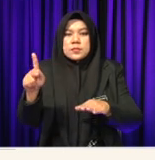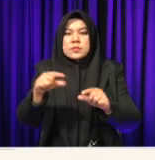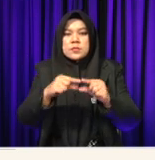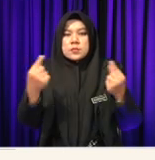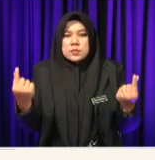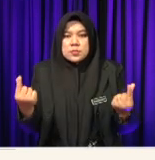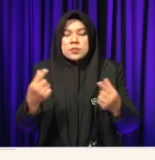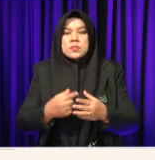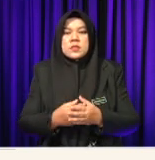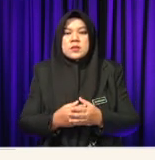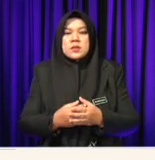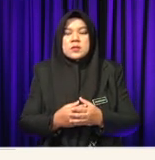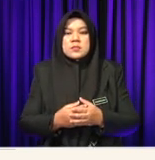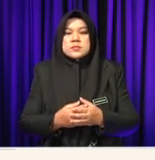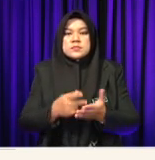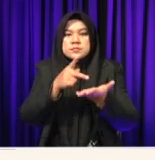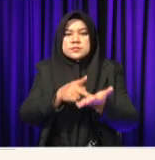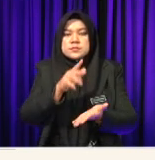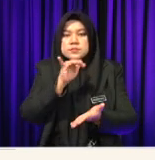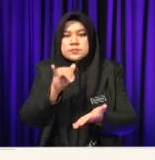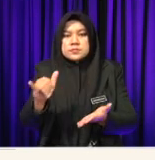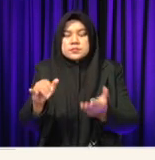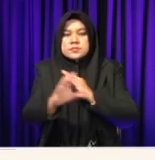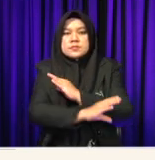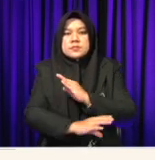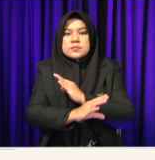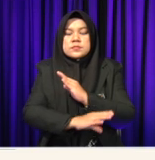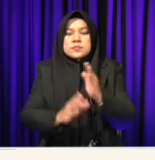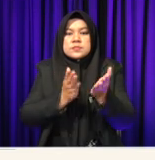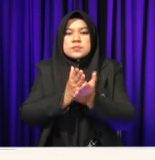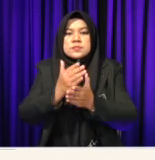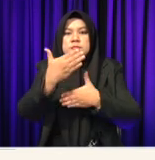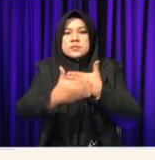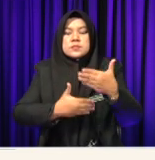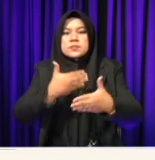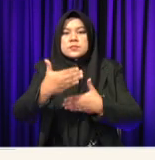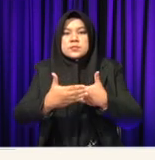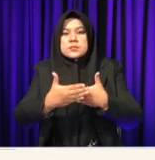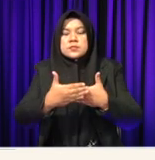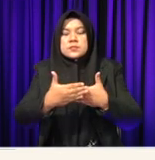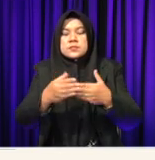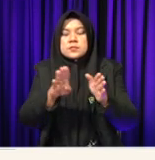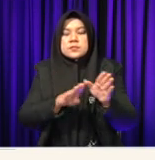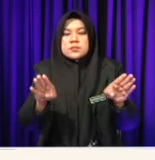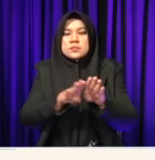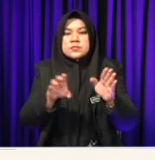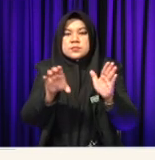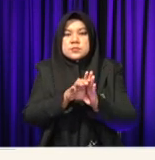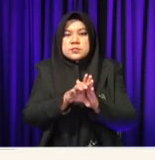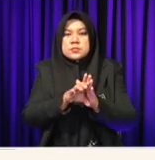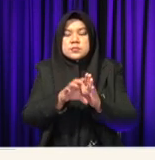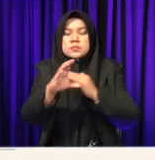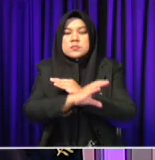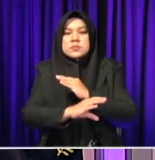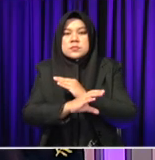dapatlah huraian kemudian kesannya negara akan terus maju sehingga menjadi contoh kepada negara lain itu